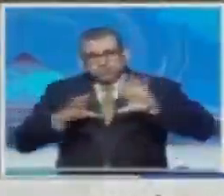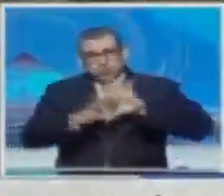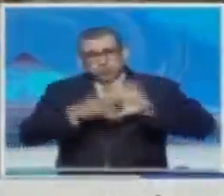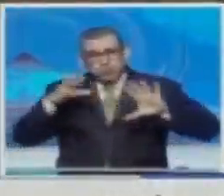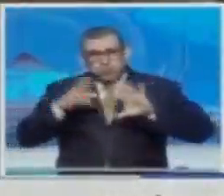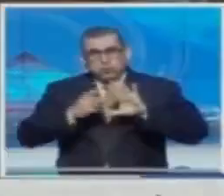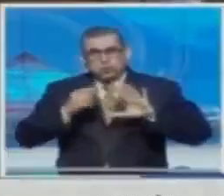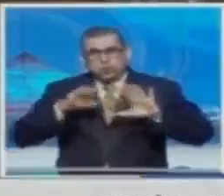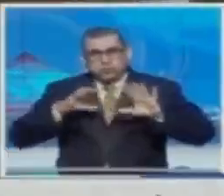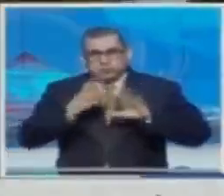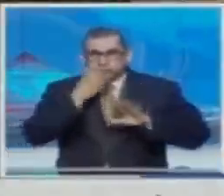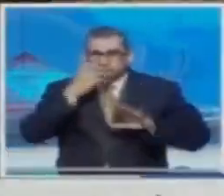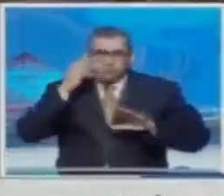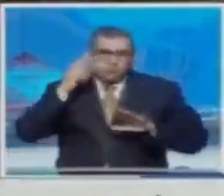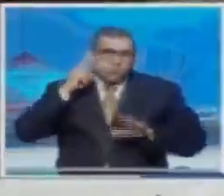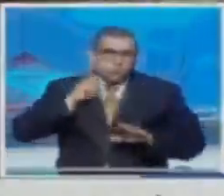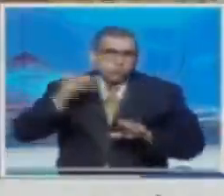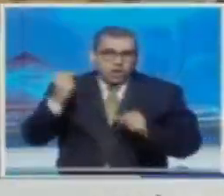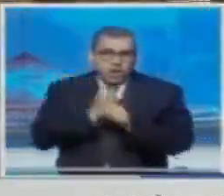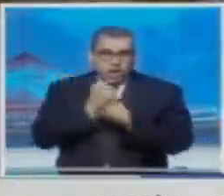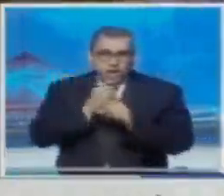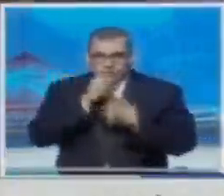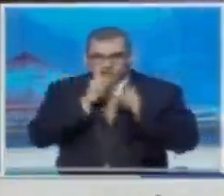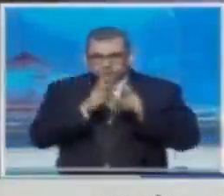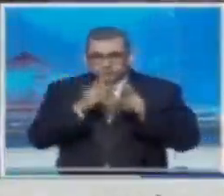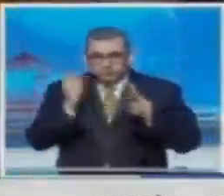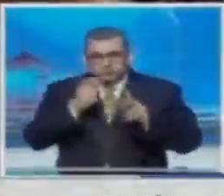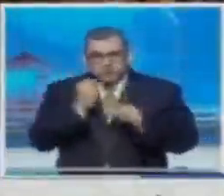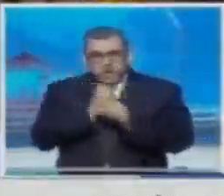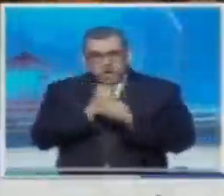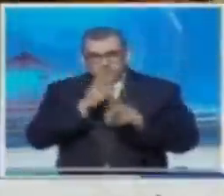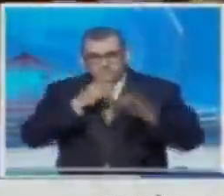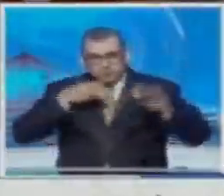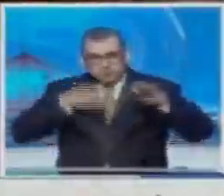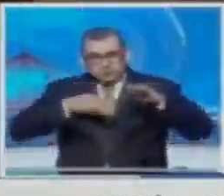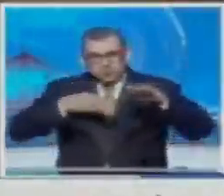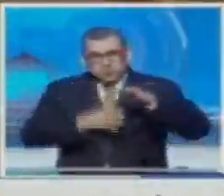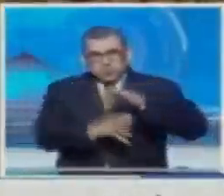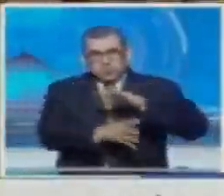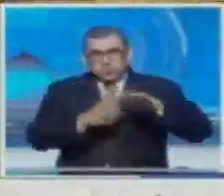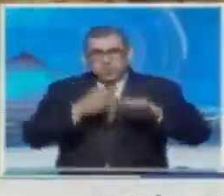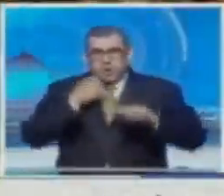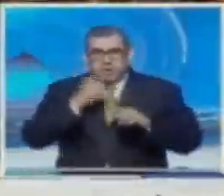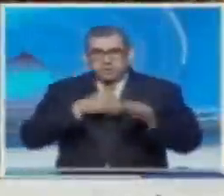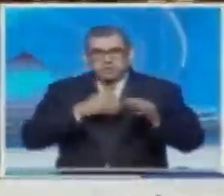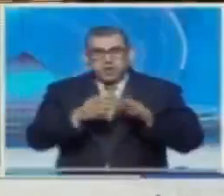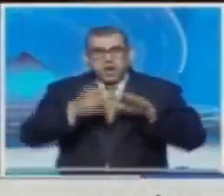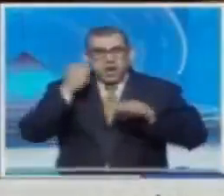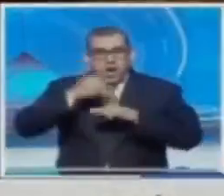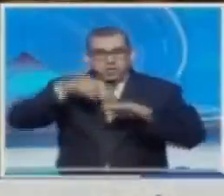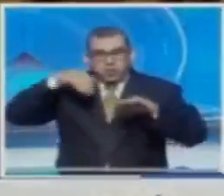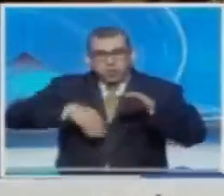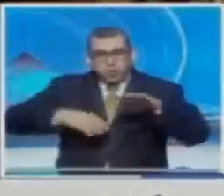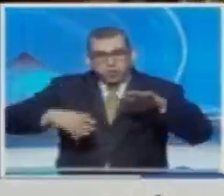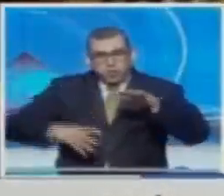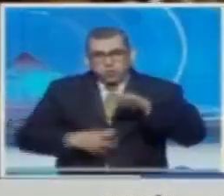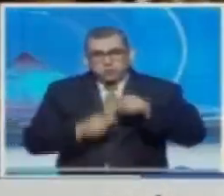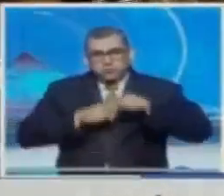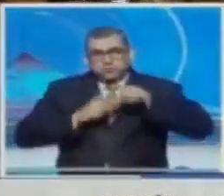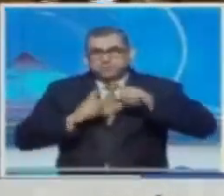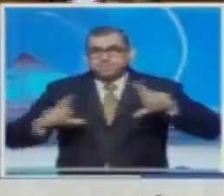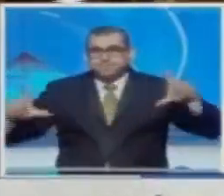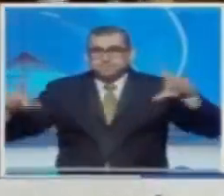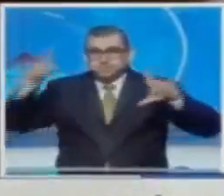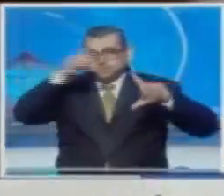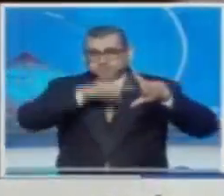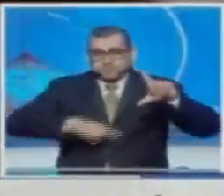عملاقة تعرف بقدرتها الخارقة وعملها الدؤوب المتقن في حفر الأنفاق بأقطار كبيرة